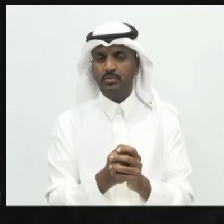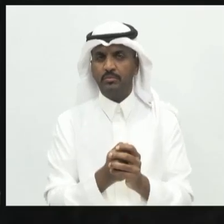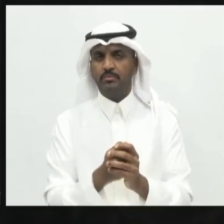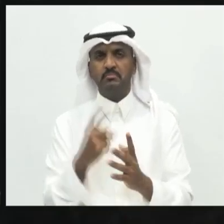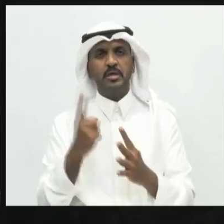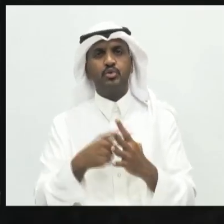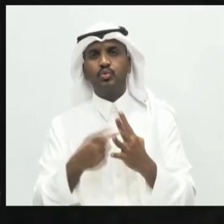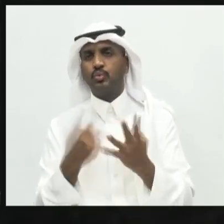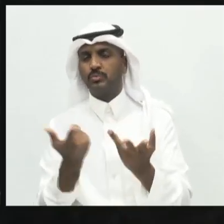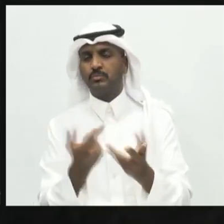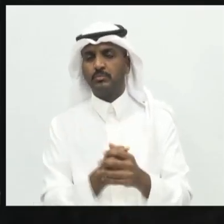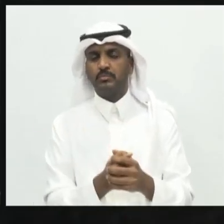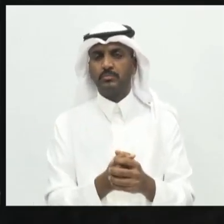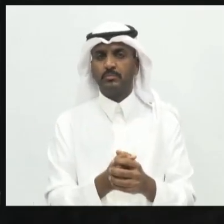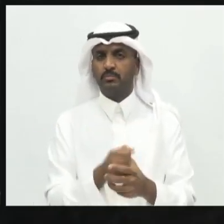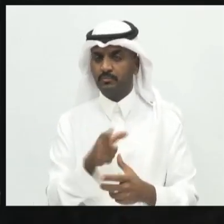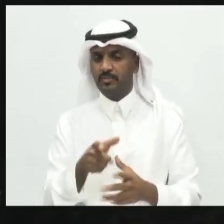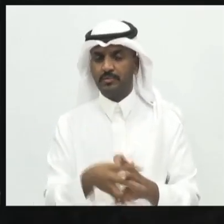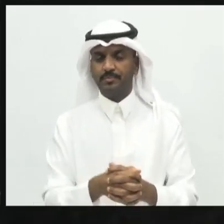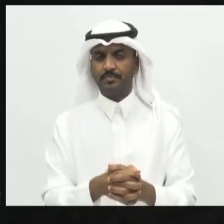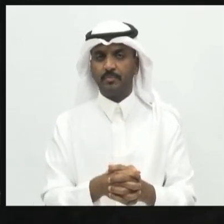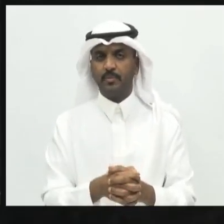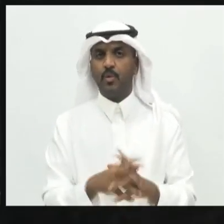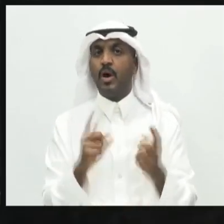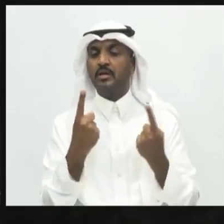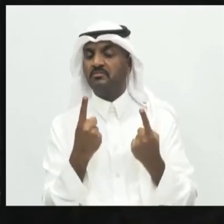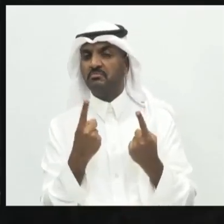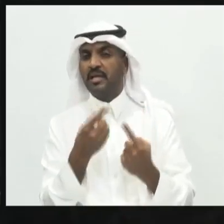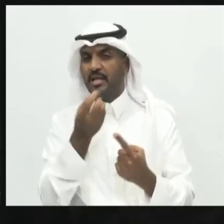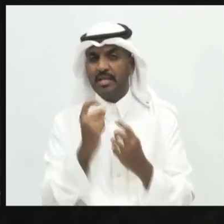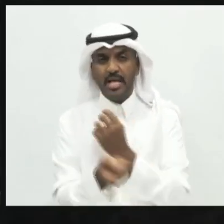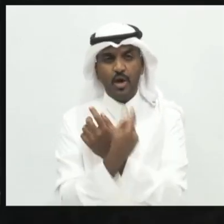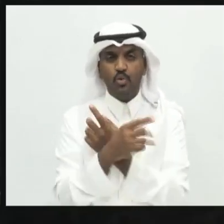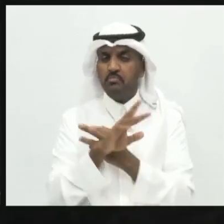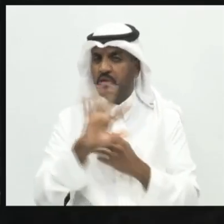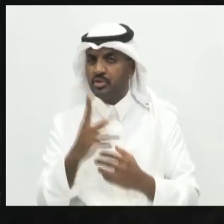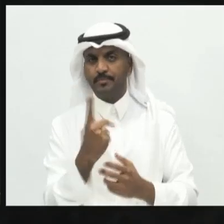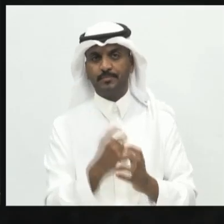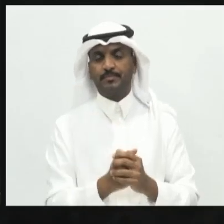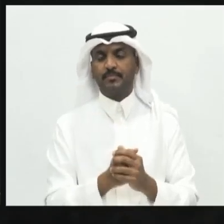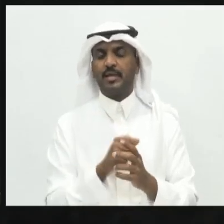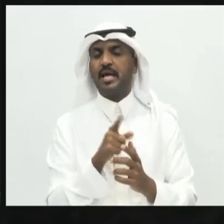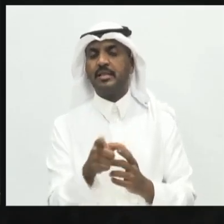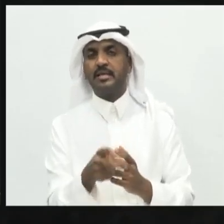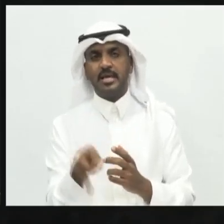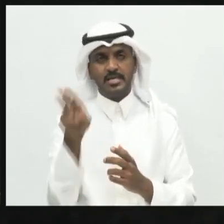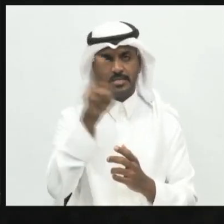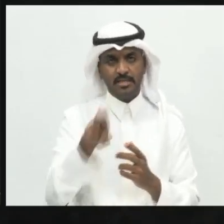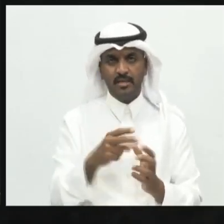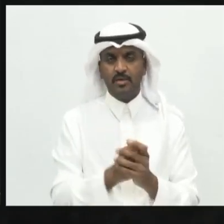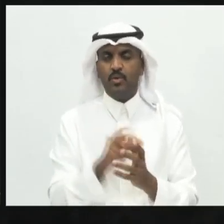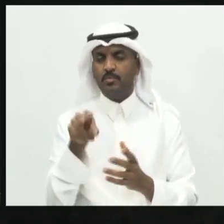التداوي ايضا هل هناك شروط للتداوي وهل يجوز التداوي باي شيء اذا هذه اسئله